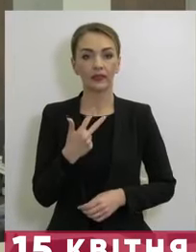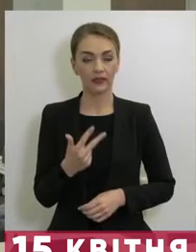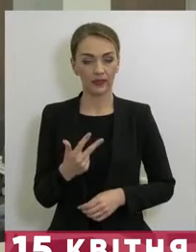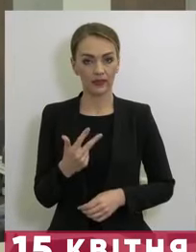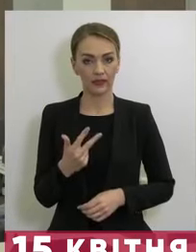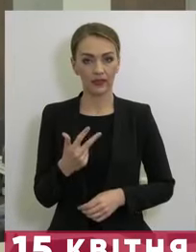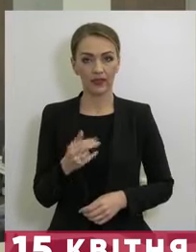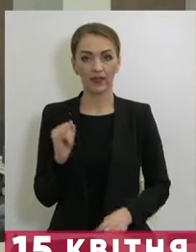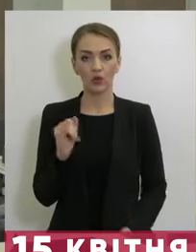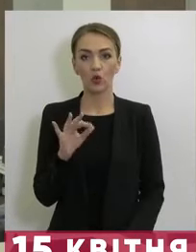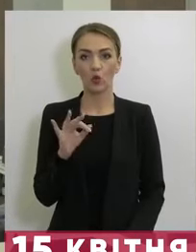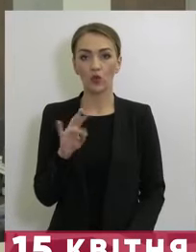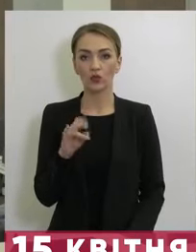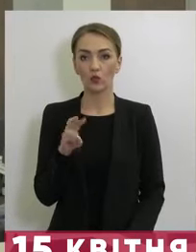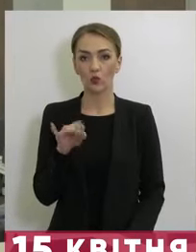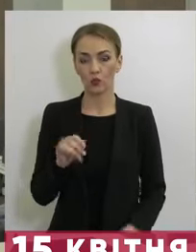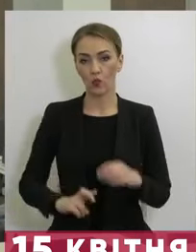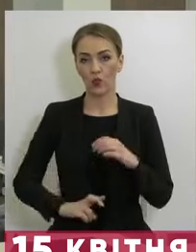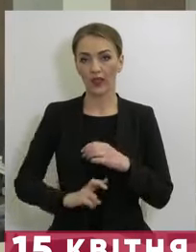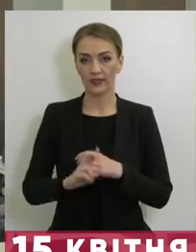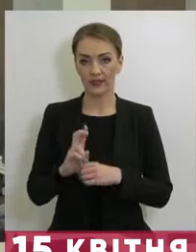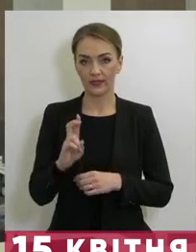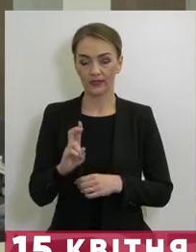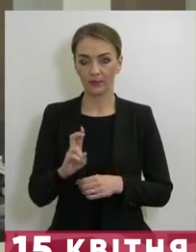в Іонінському монастирі.